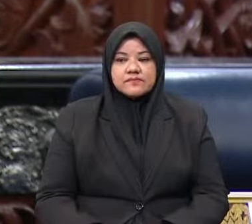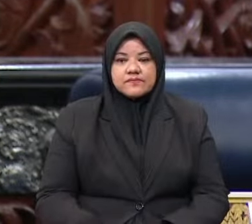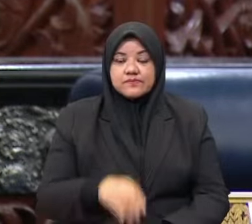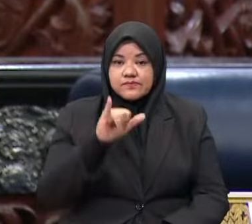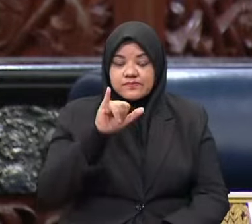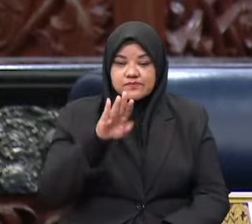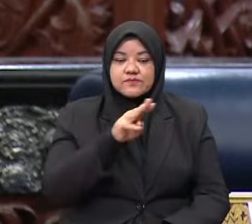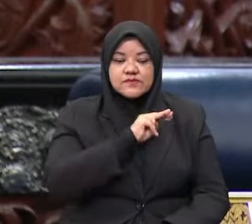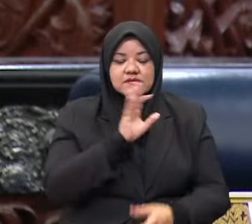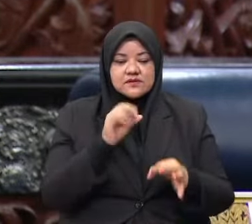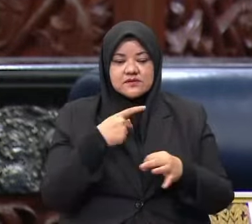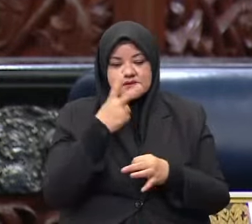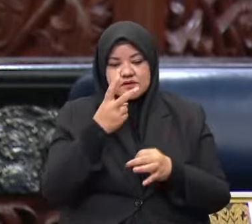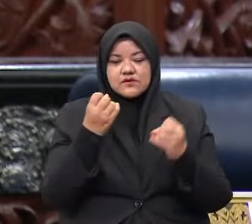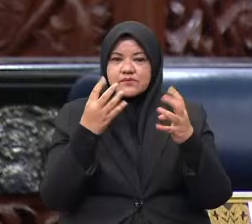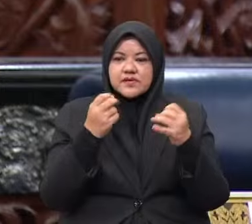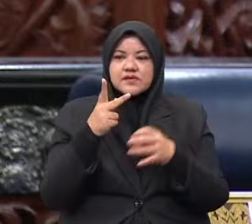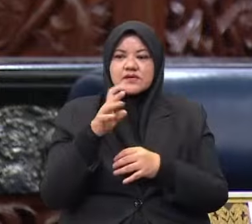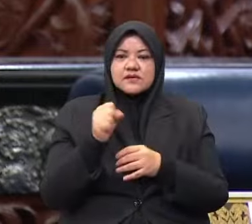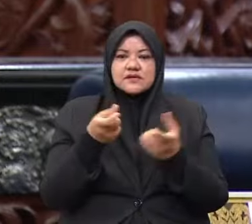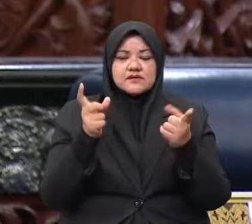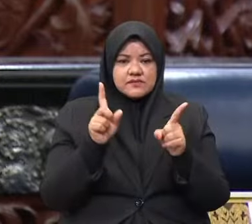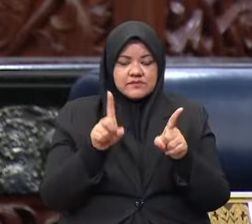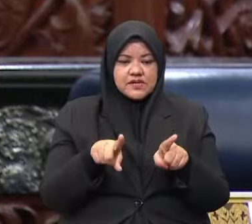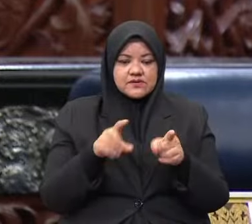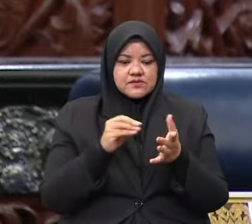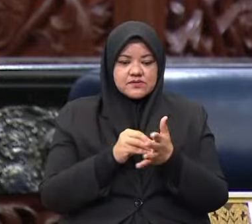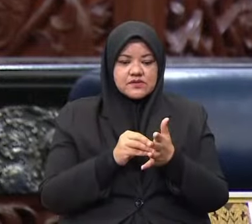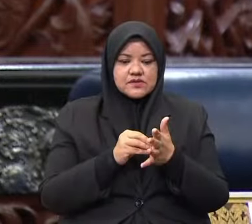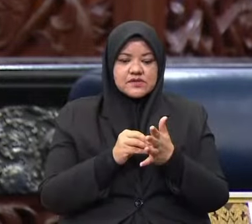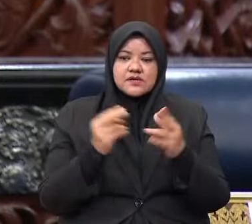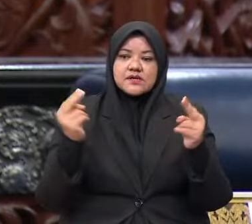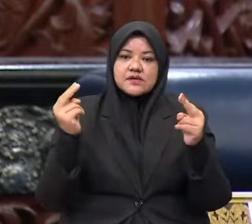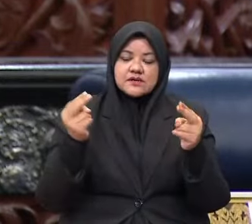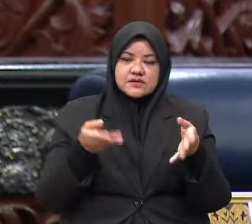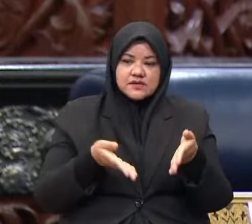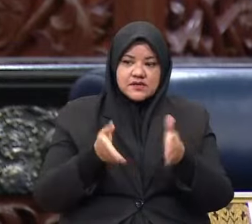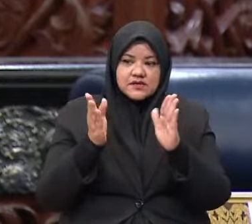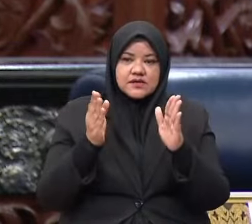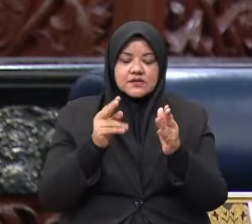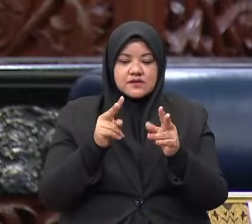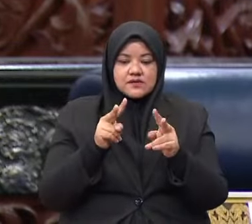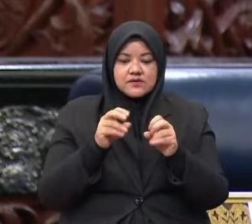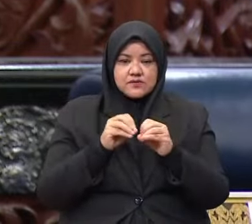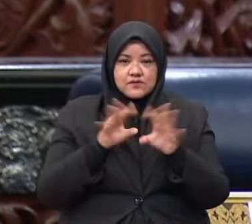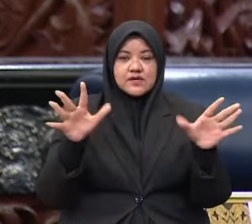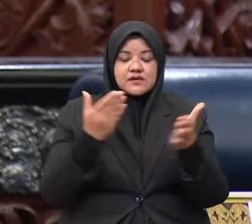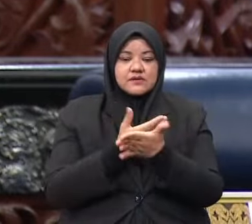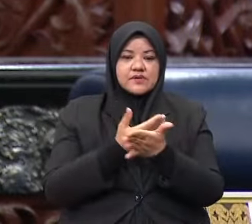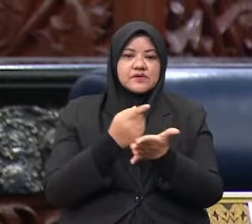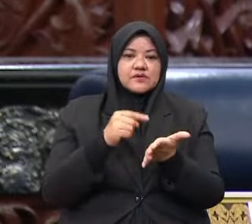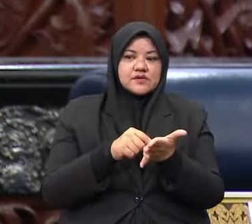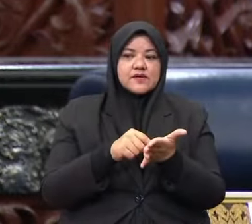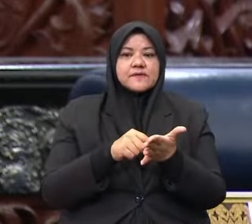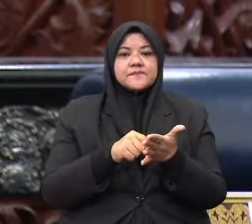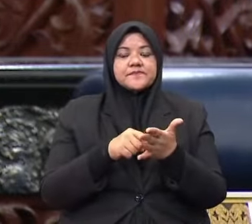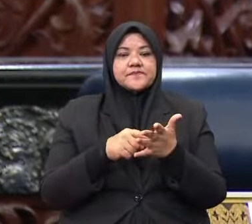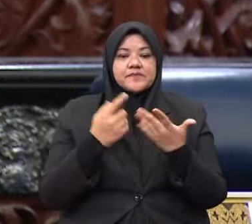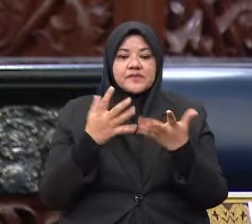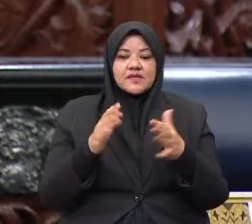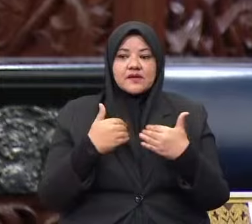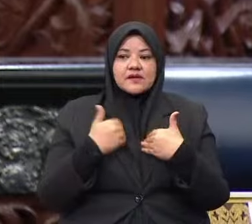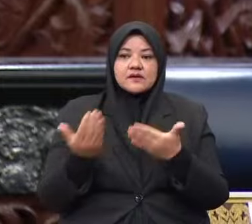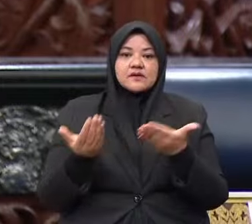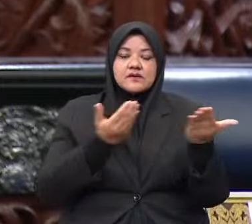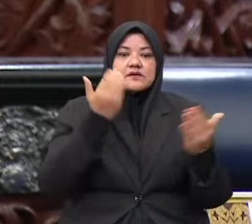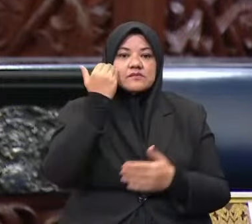Yang Berhormat Menteri, kalau kita lihat banyak kes-kes yang berlaku di jalan raya yang viral juga baru-baru ini, setelah dibawa